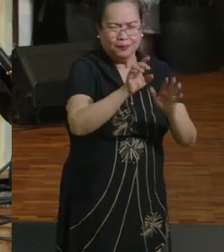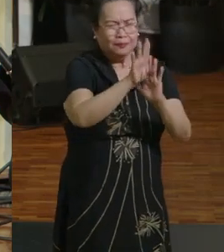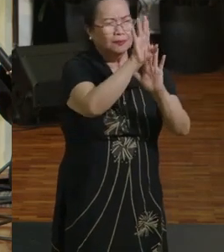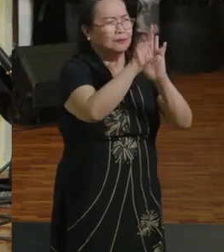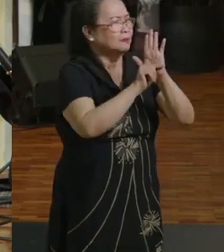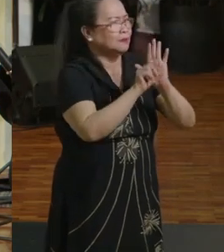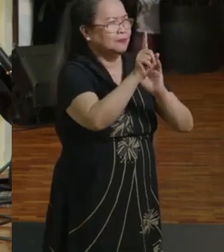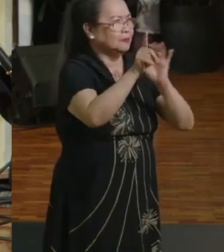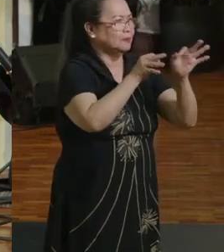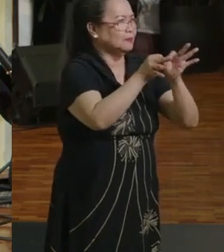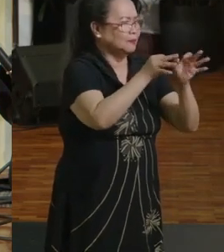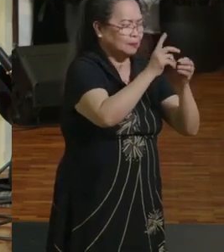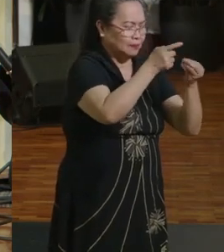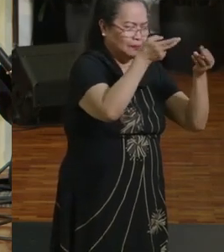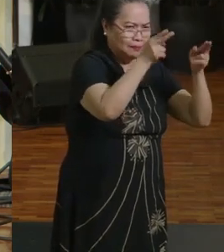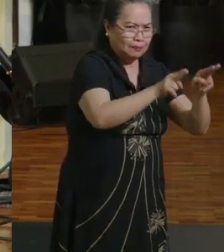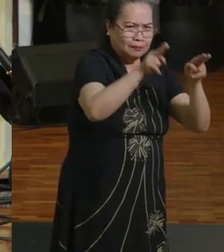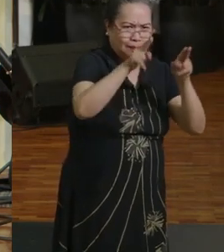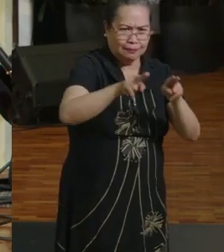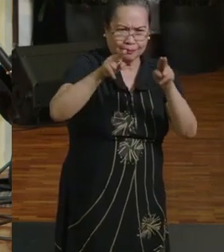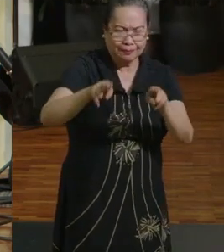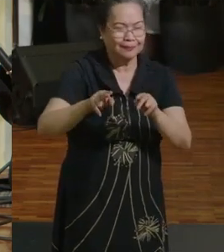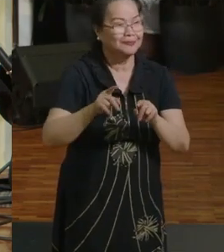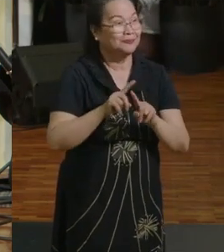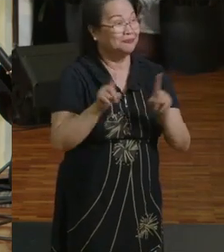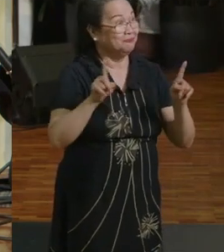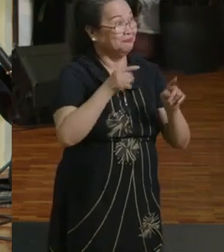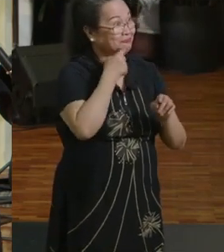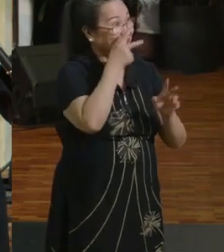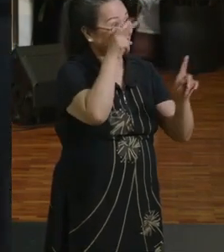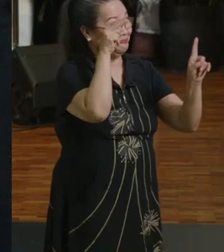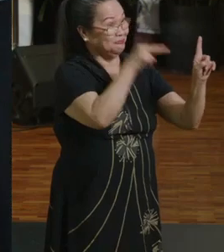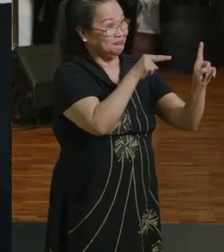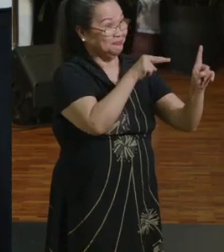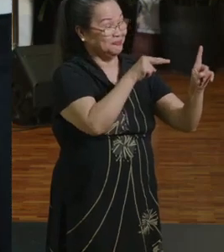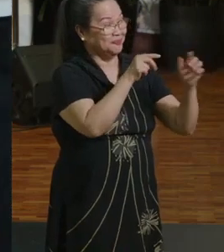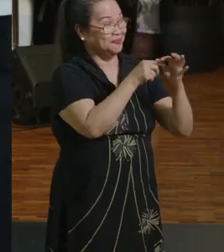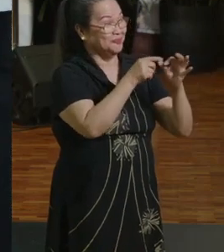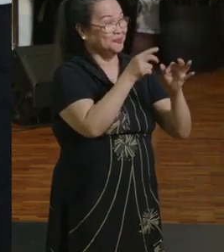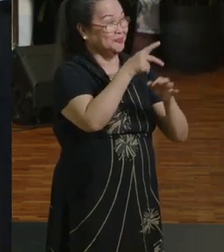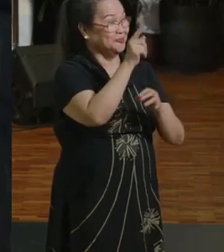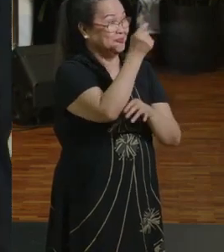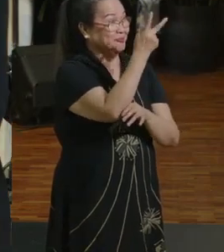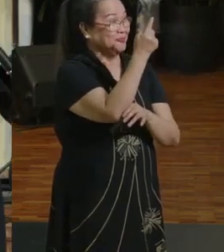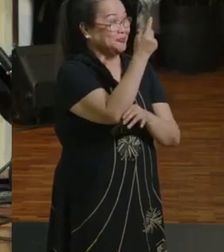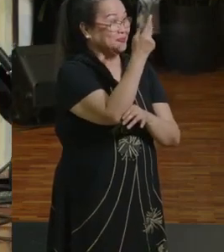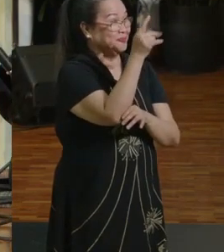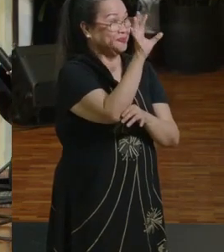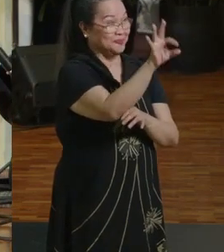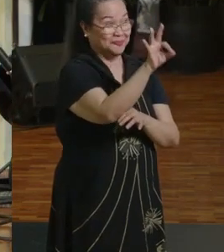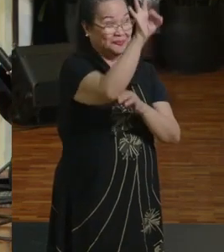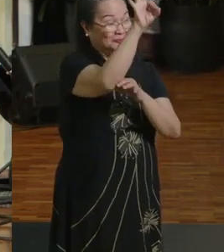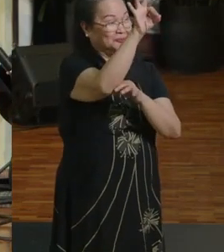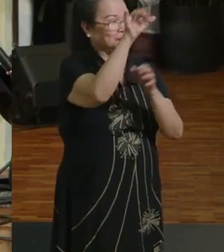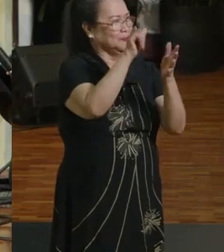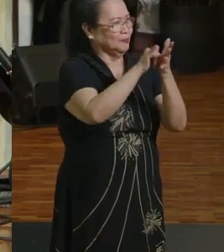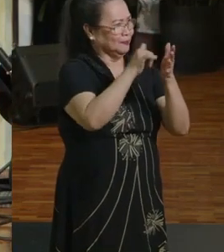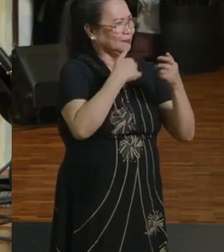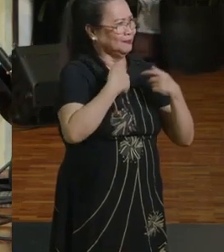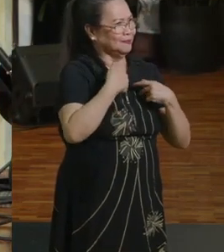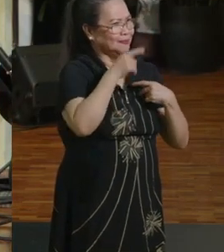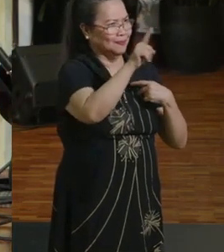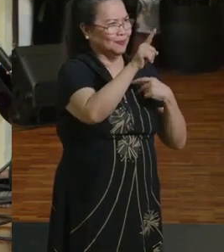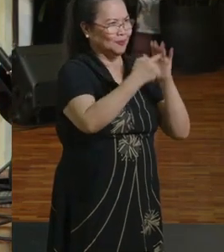background, bakit kaya nangyari yun. Kung manonood po kayo ng TV series na The Chosen, meron pong